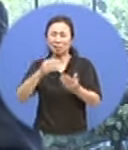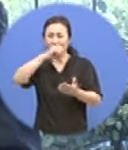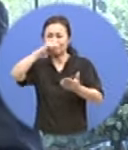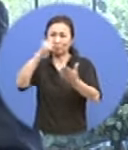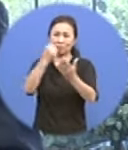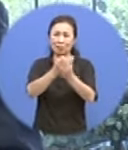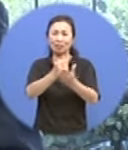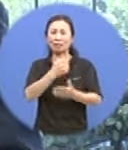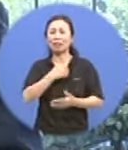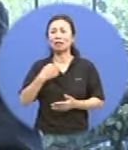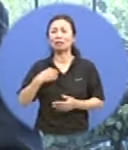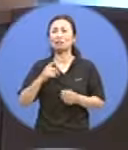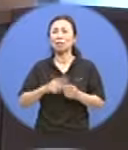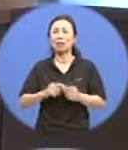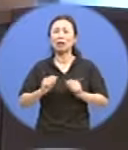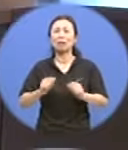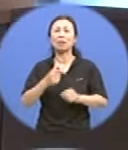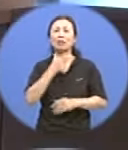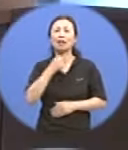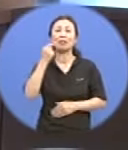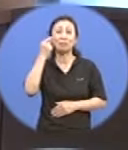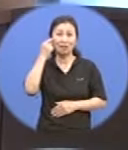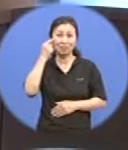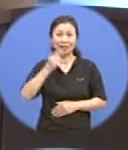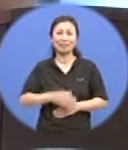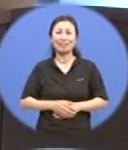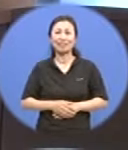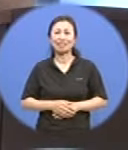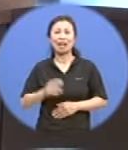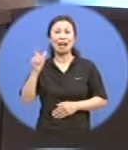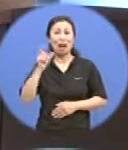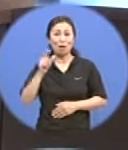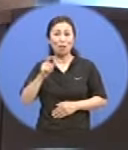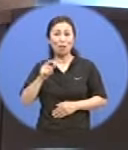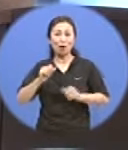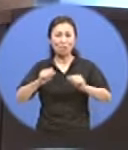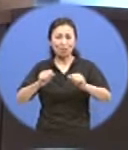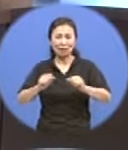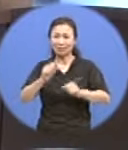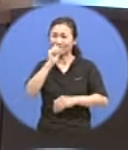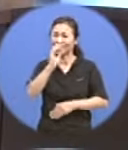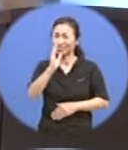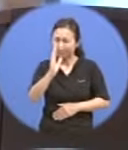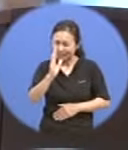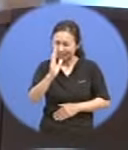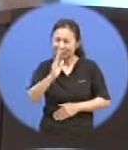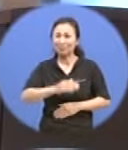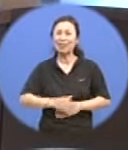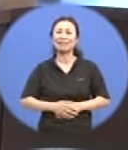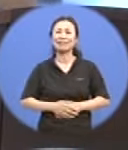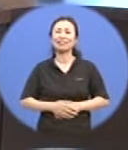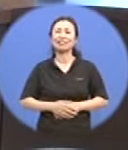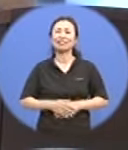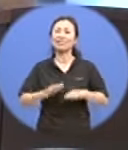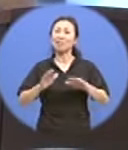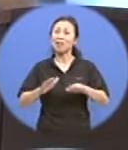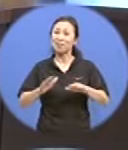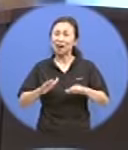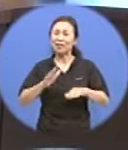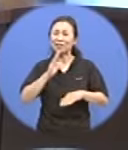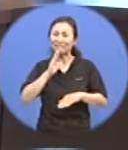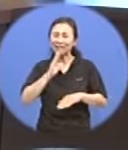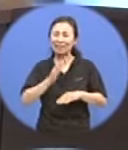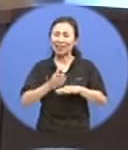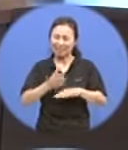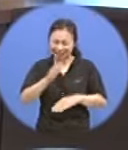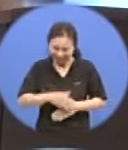ように頑張っていきたいと思います。はい、カオグループ頑張りますので よろしくお願いします。ありがとうございました。 今日は本当に貴重なお話